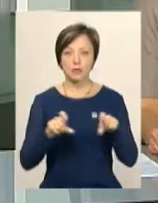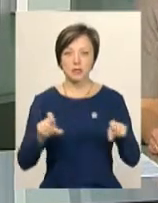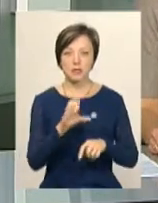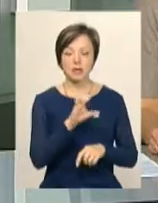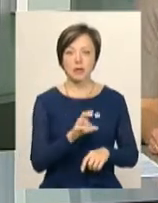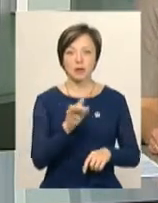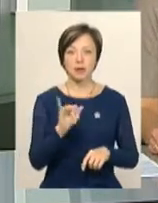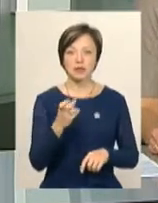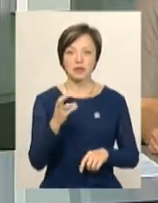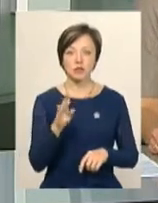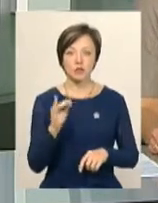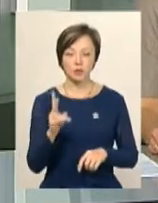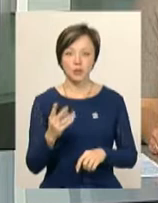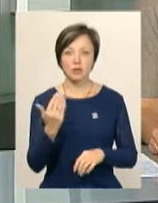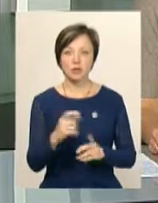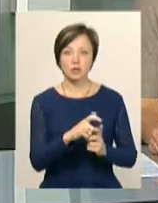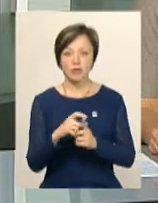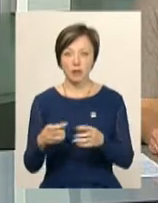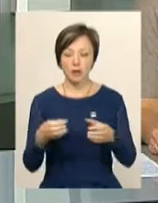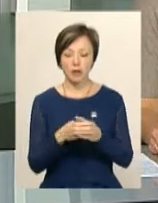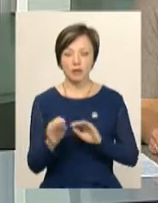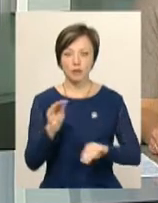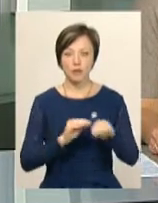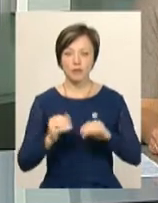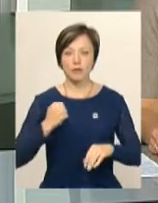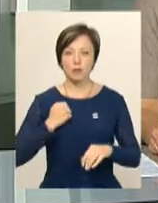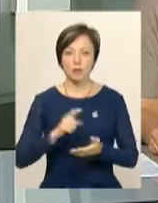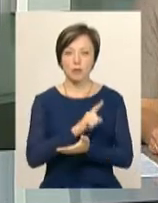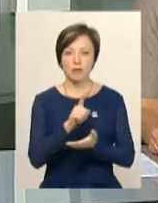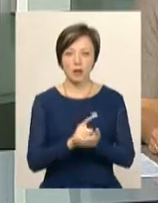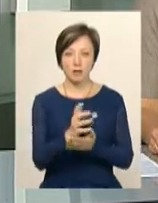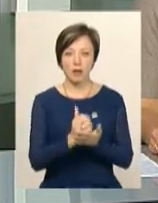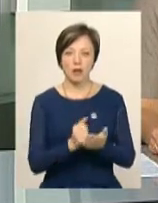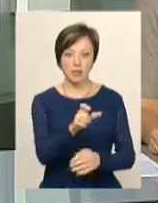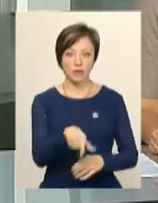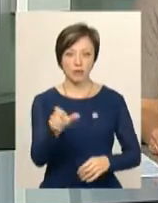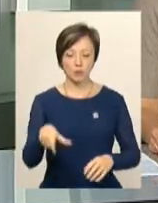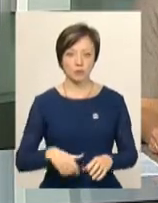Сергій Присяжнюк. За його словами, бригади формуватимуться з військовозобов'язаних резерву.